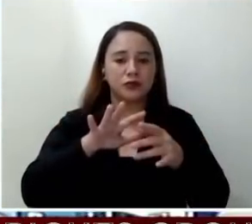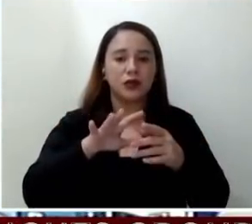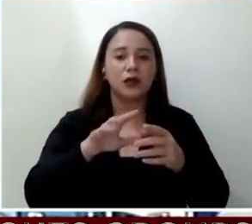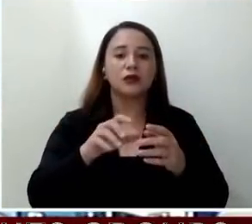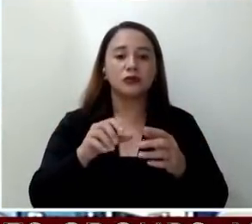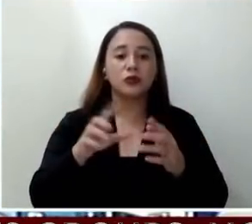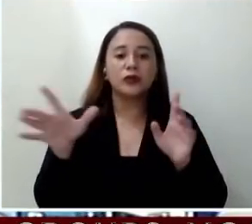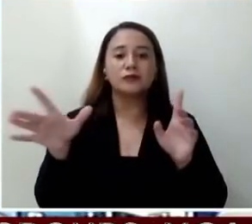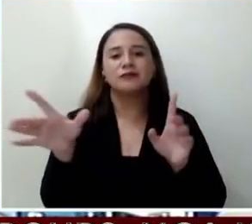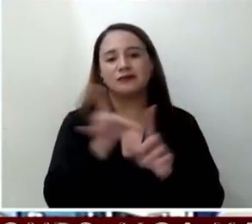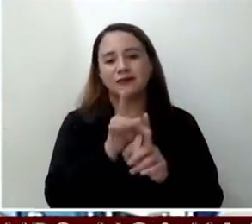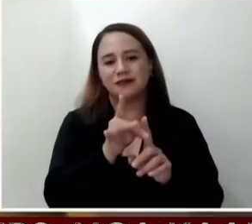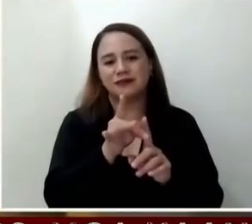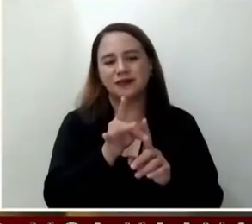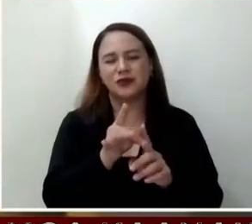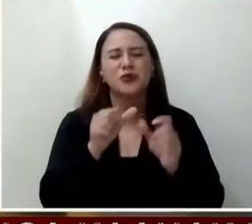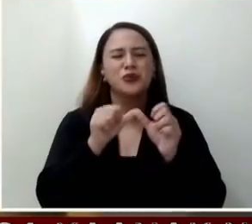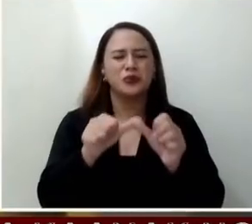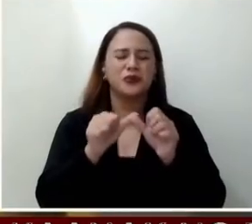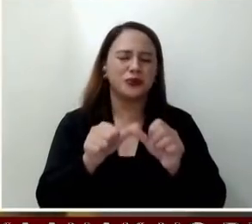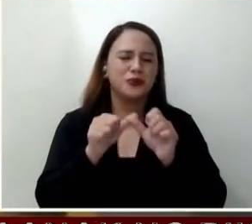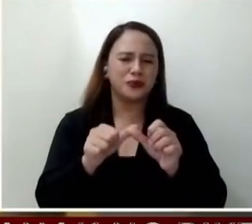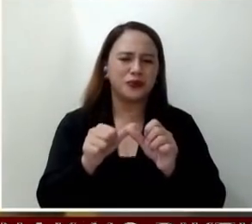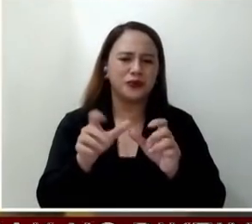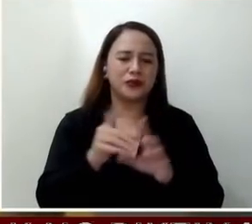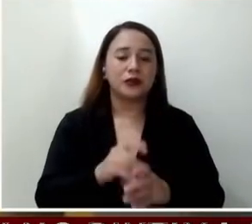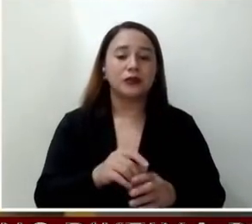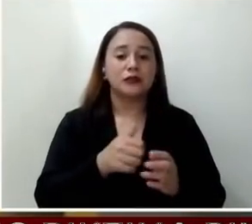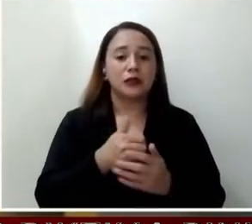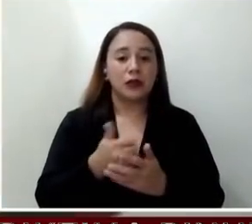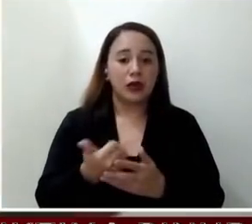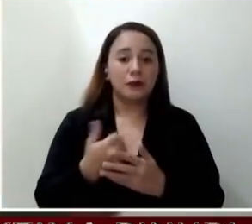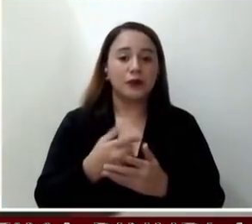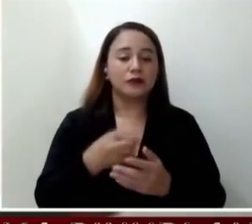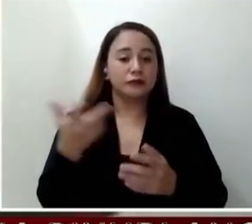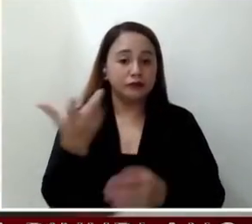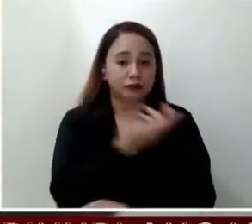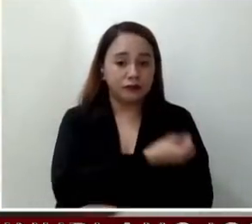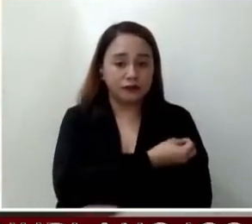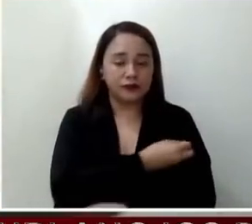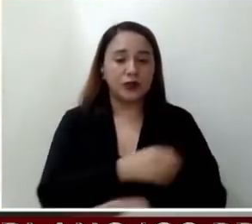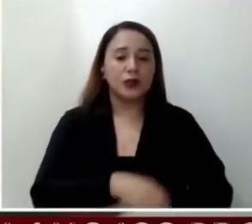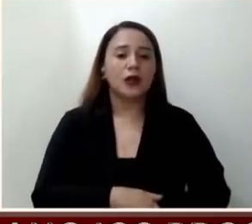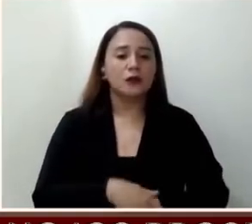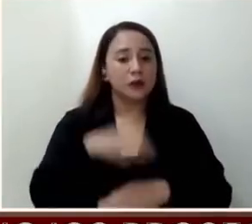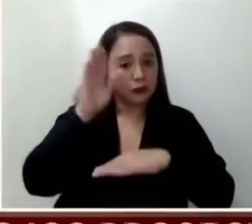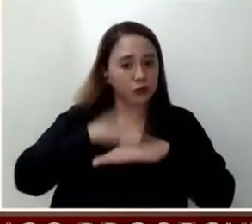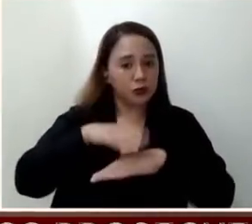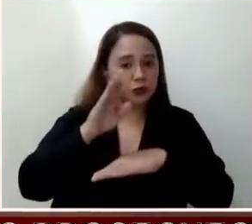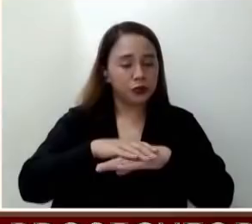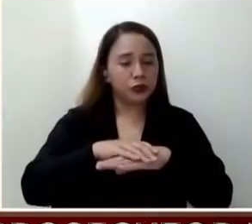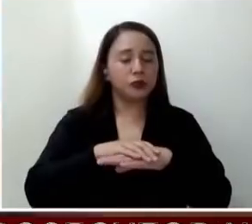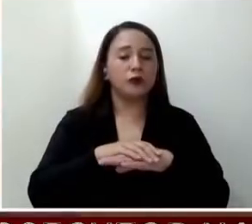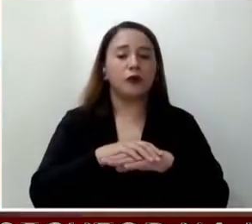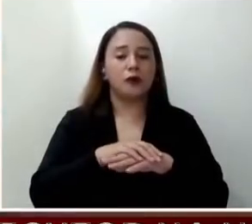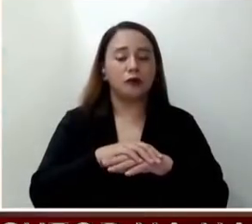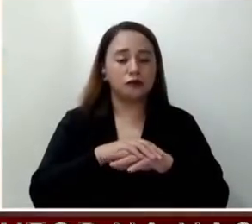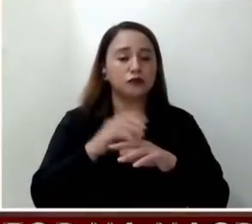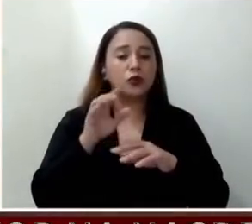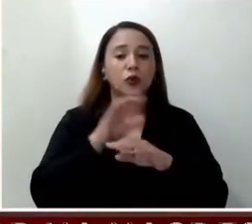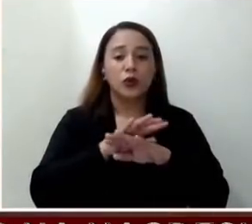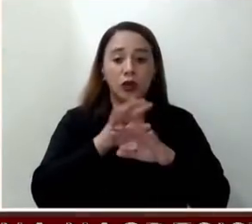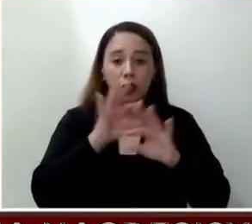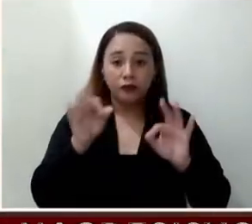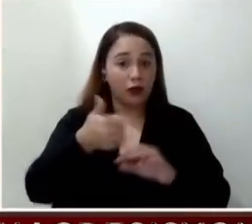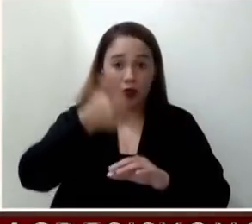na naman, wala nang katapusan. Pagdating naman sa pagbabakuna, may babala rin ang Pangulo sa mga tumatangging magpaturok